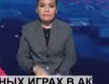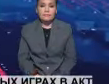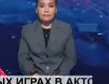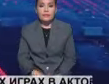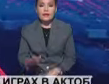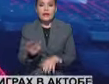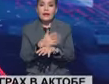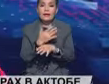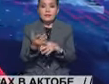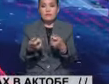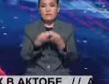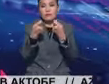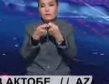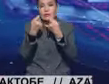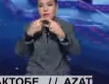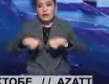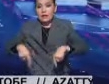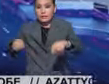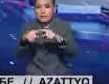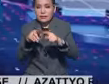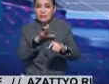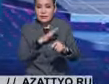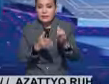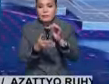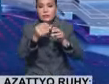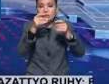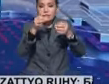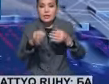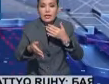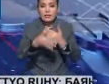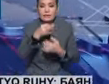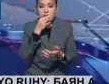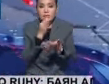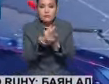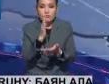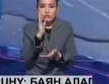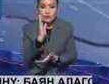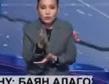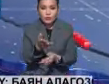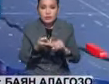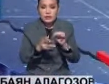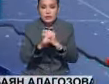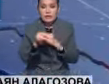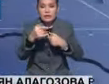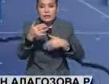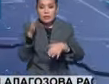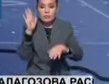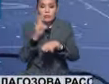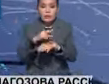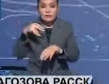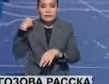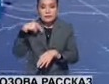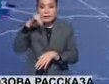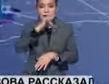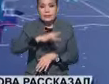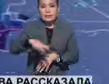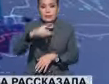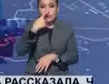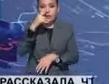отдельным видам нарушений организация была привлечена к административной ответственности. В рамках указа президента Республики Казахстан